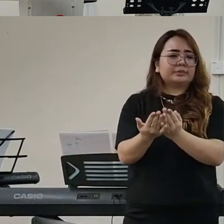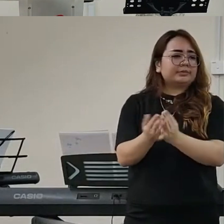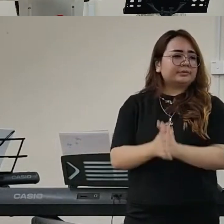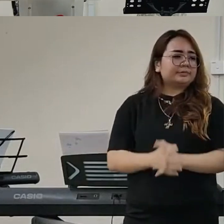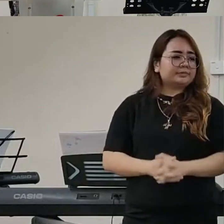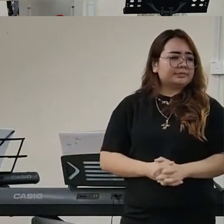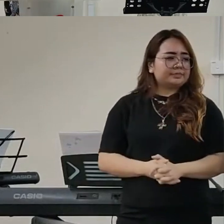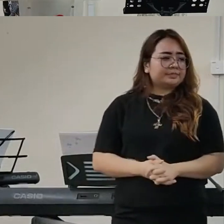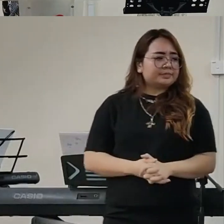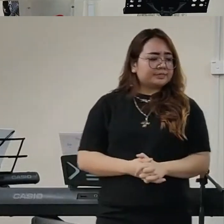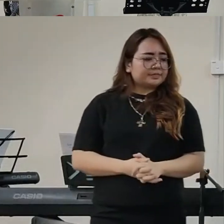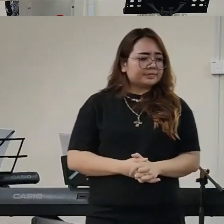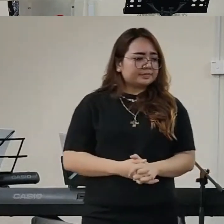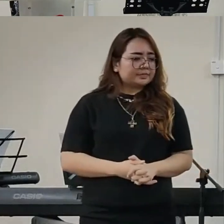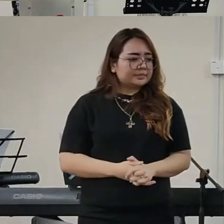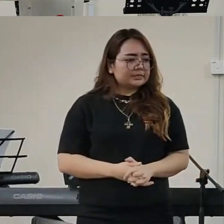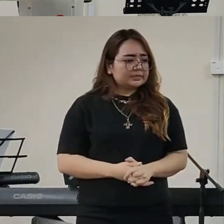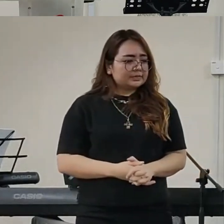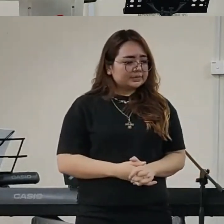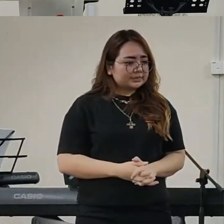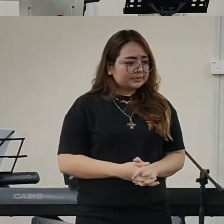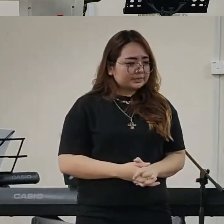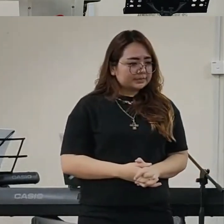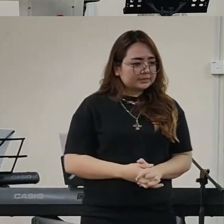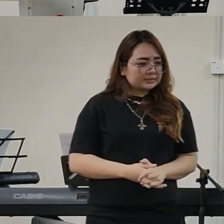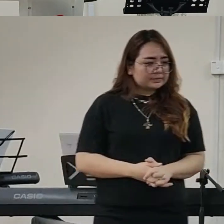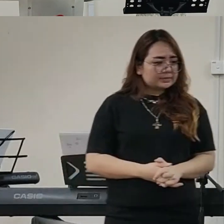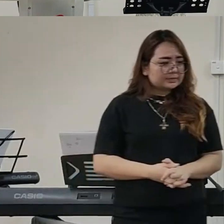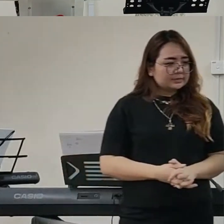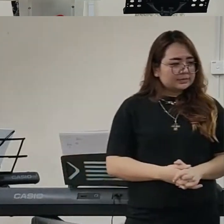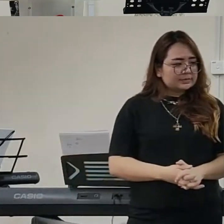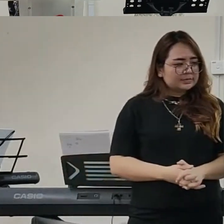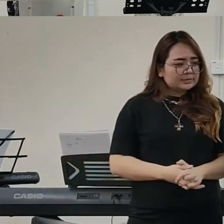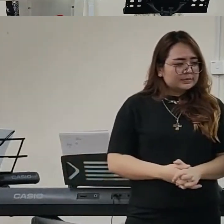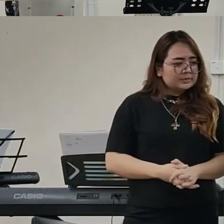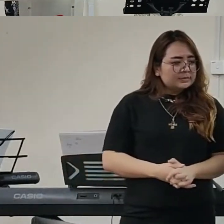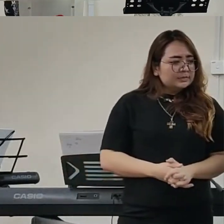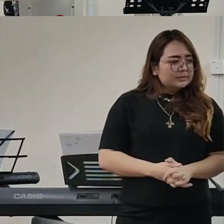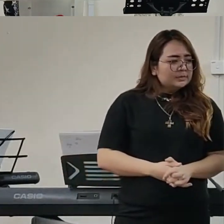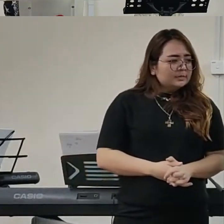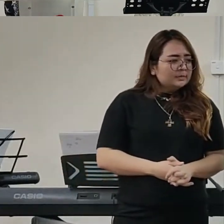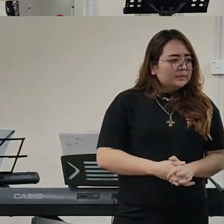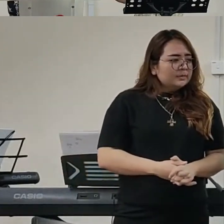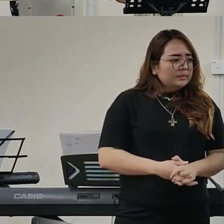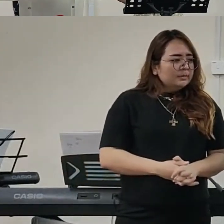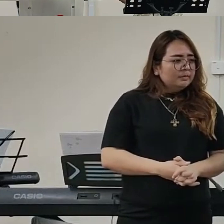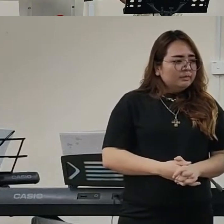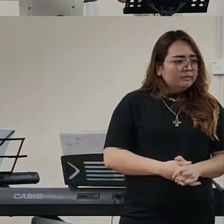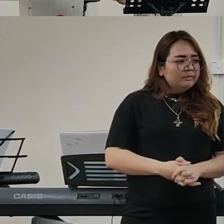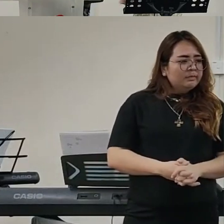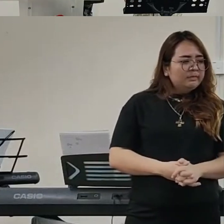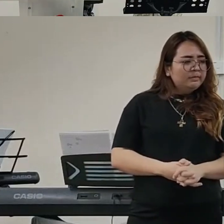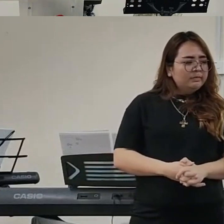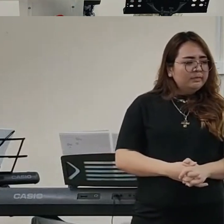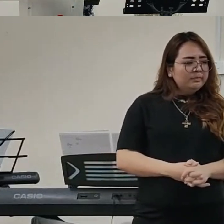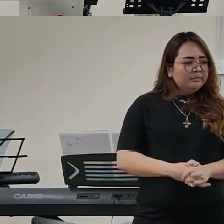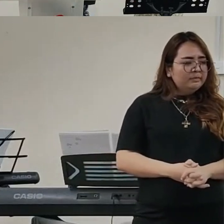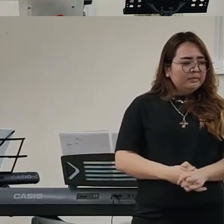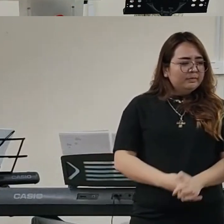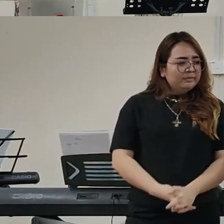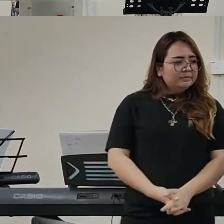的就本身就比较长的，在那个不同的书里面，如果我们跟那个过后的那些